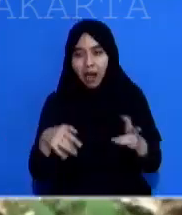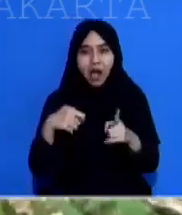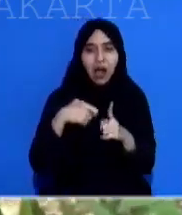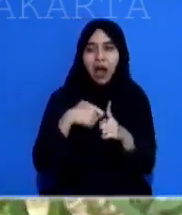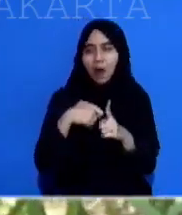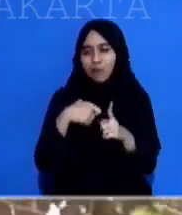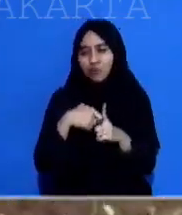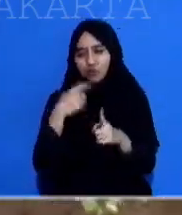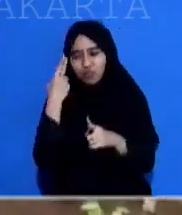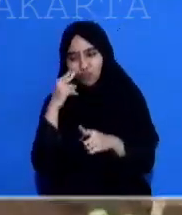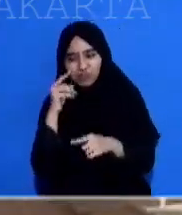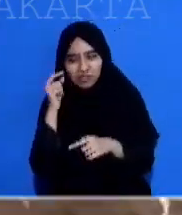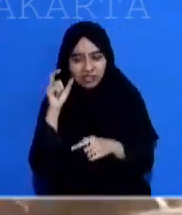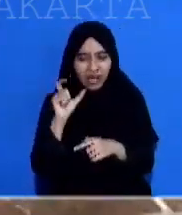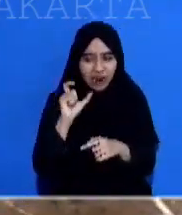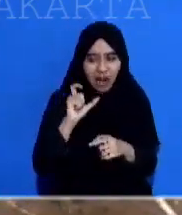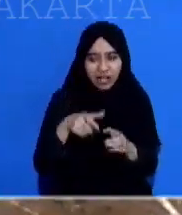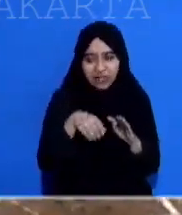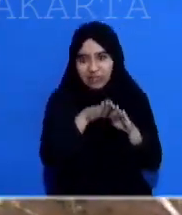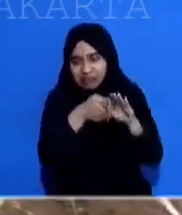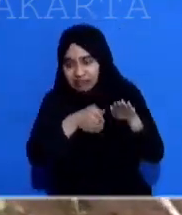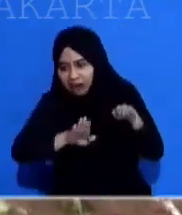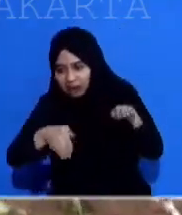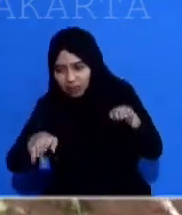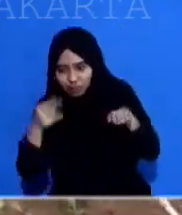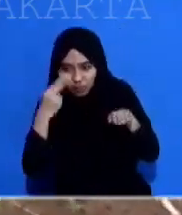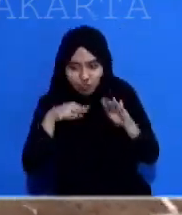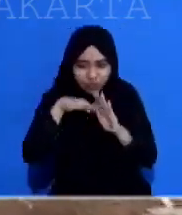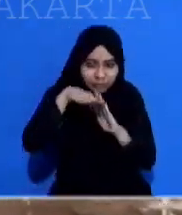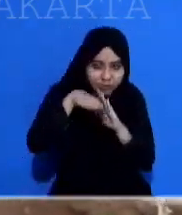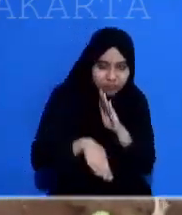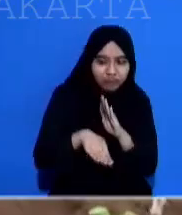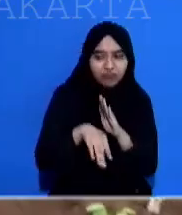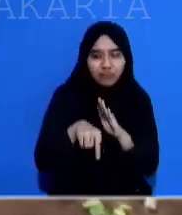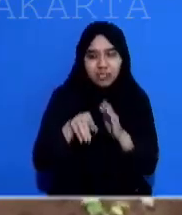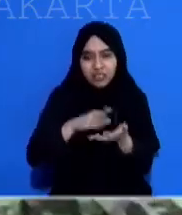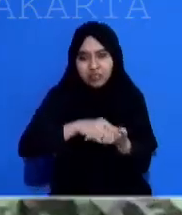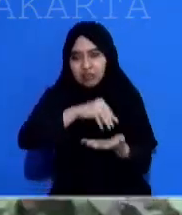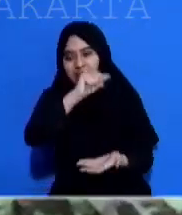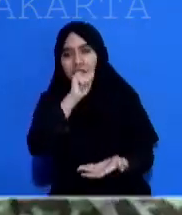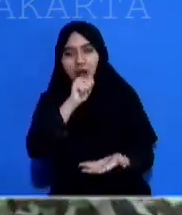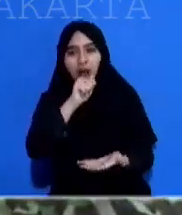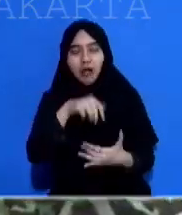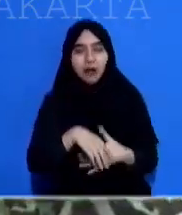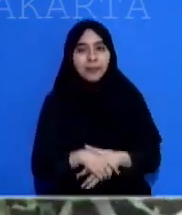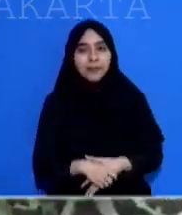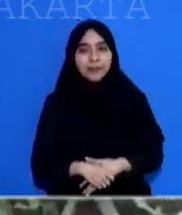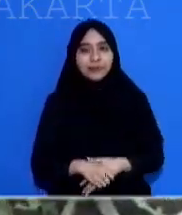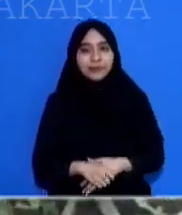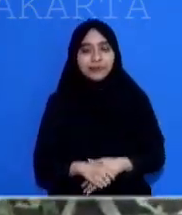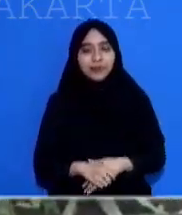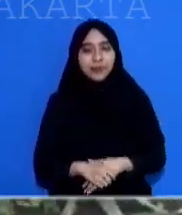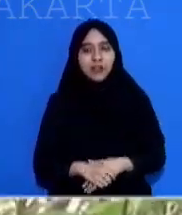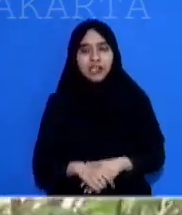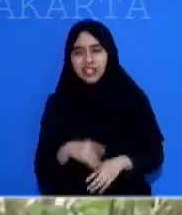pesabinanipun kanthi cara terasiring kangge ngawekani saya sudanipun lapisan siti ingkang wonten ing sanginggilipun selo kapur saengga